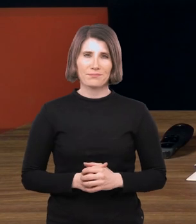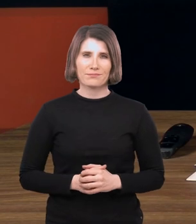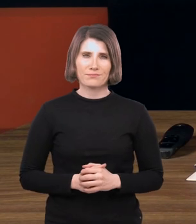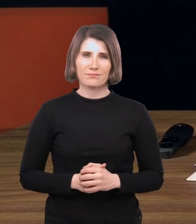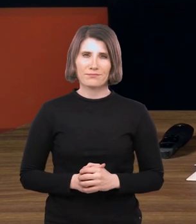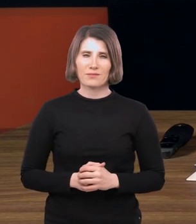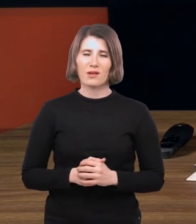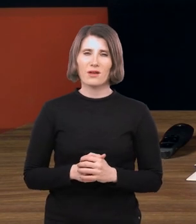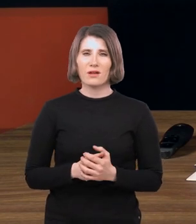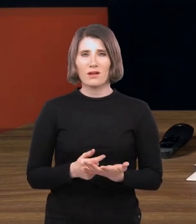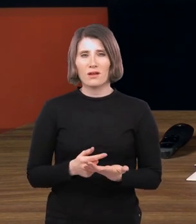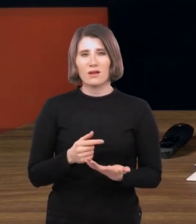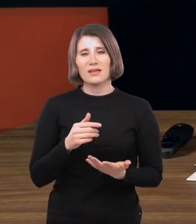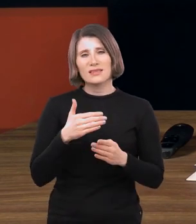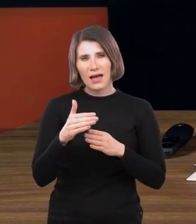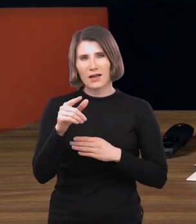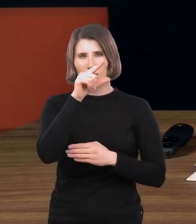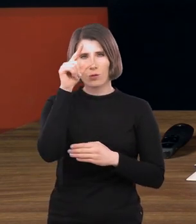Jest niska świadomość nadal